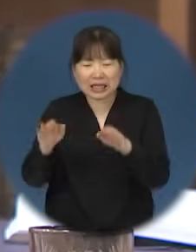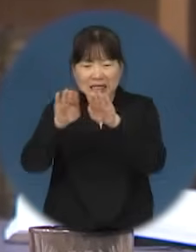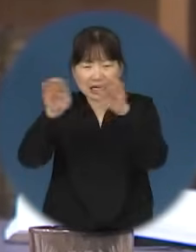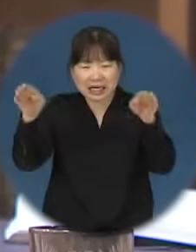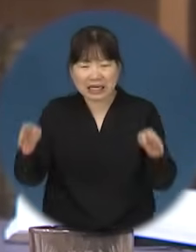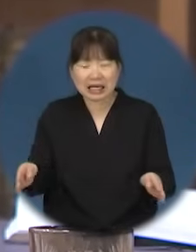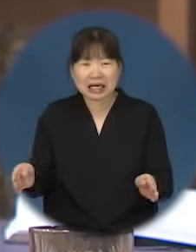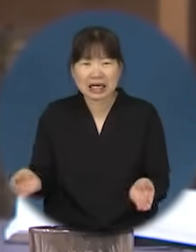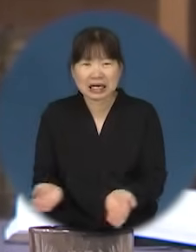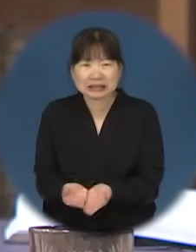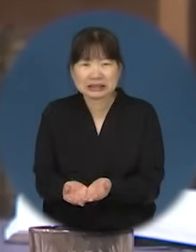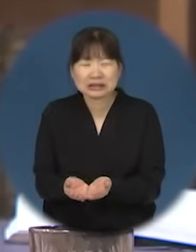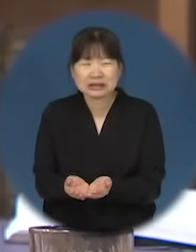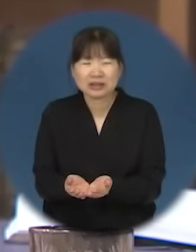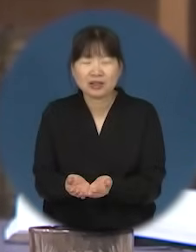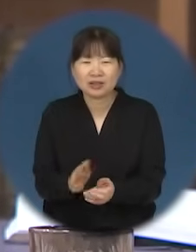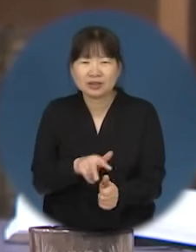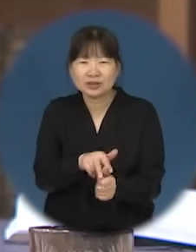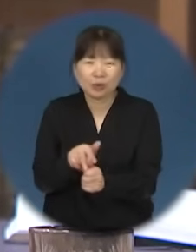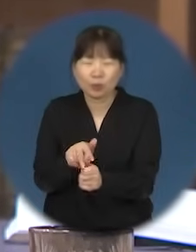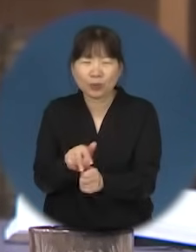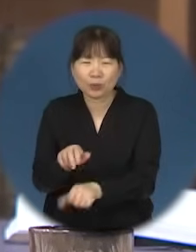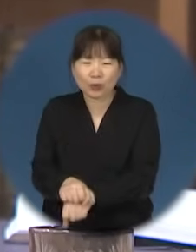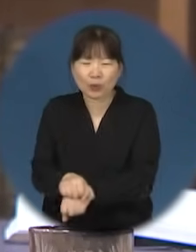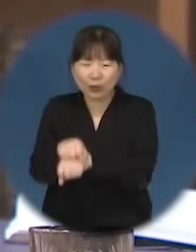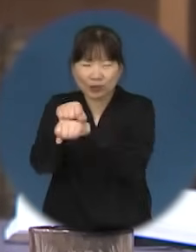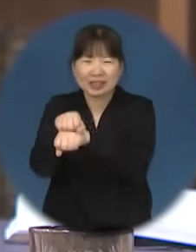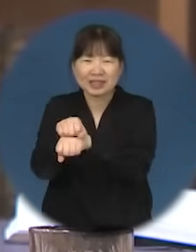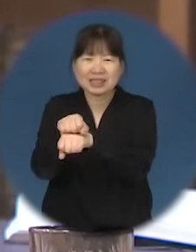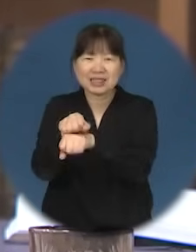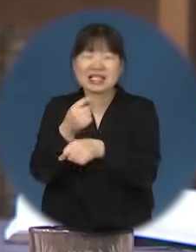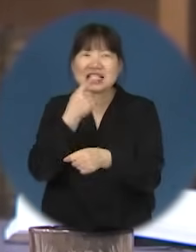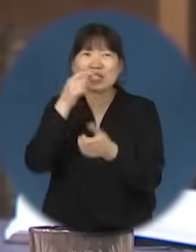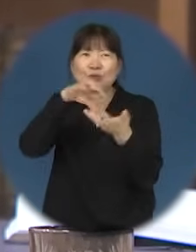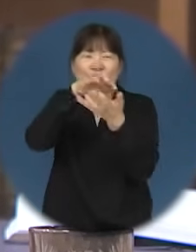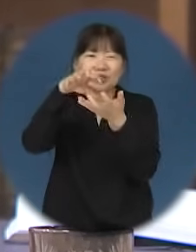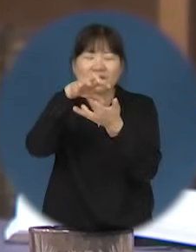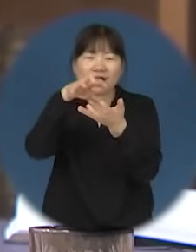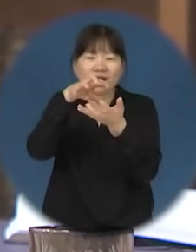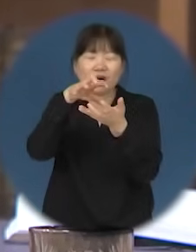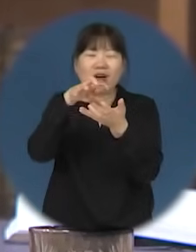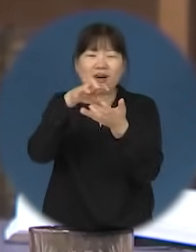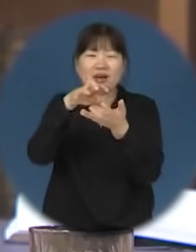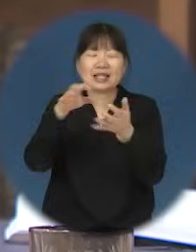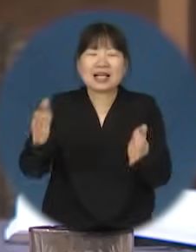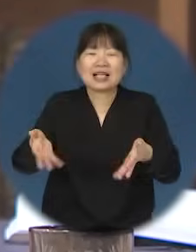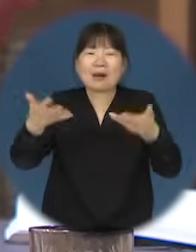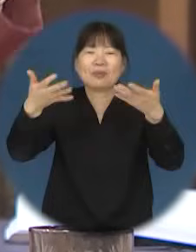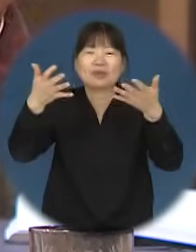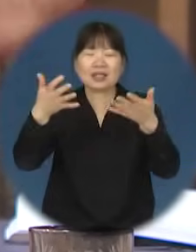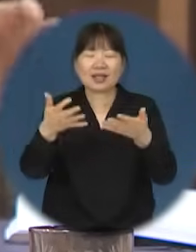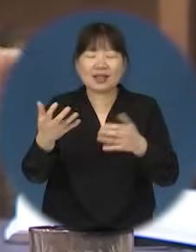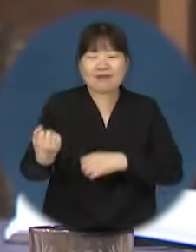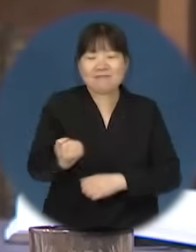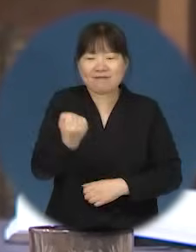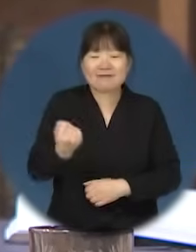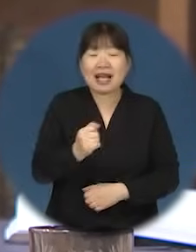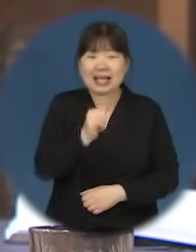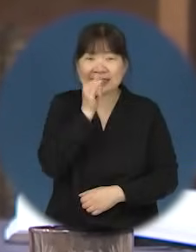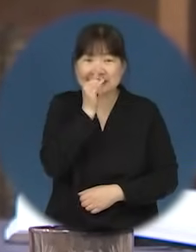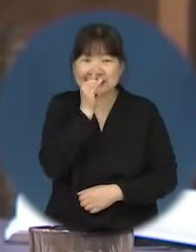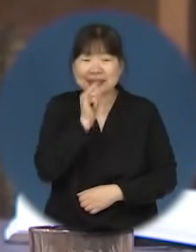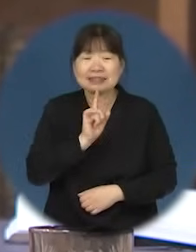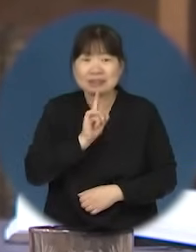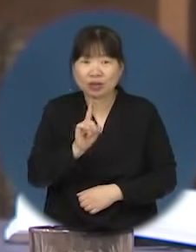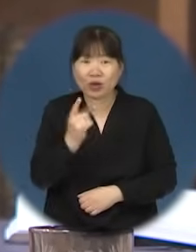하드디스크를 구름처럼 띄워놓은 게 클라우드 시스템 아닙니까? 맞습니다. 그렇죠? 예, 예. 그런 그 큰 하드디스크가 있고 인터넷으로